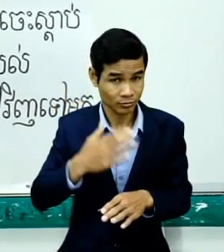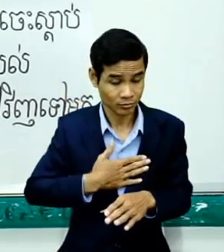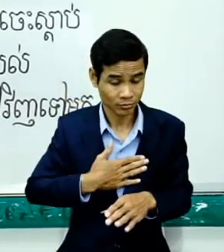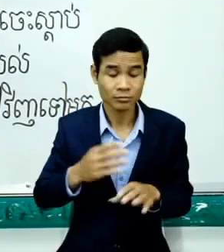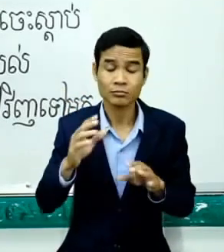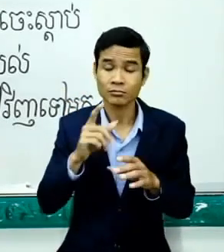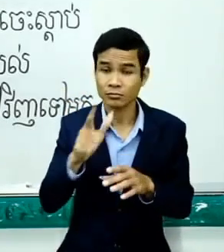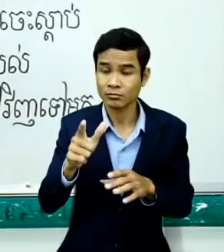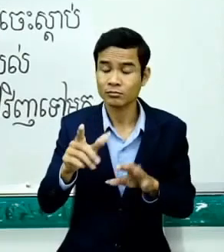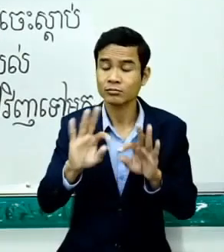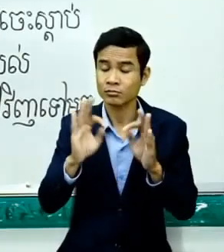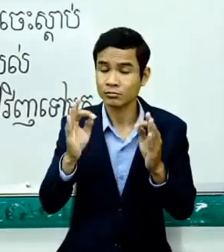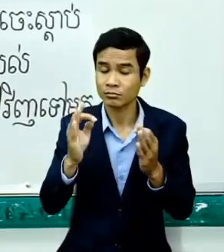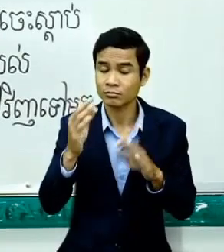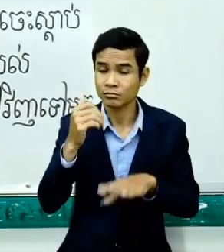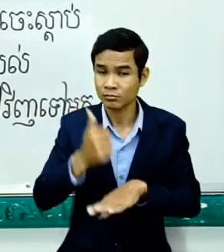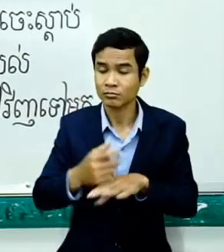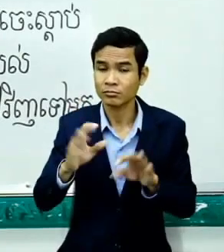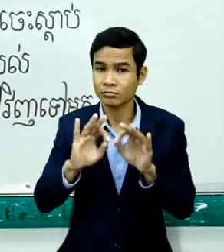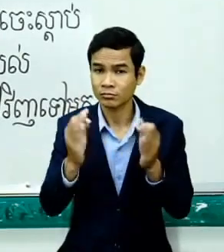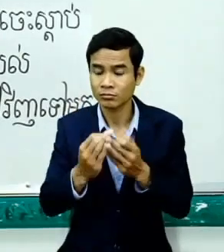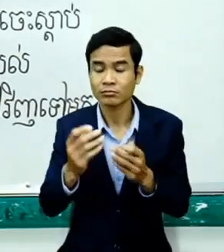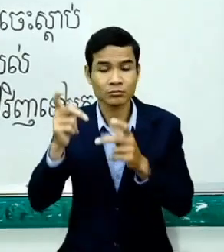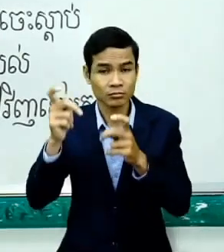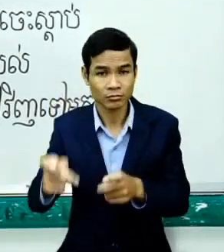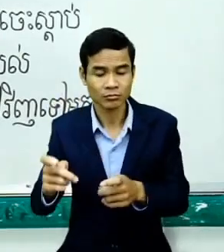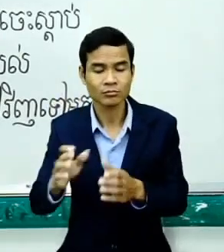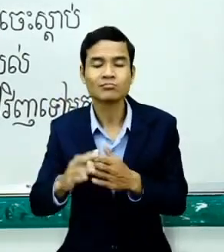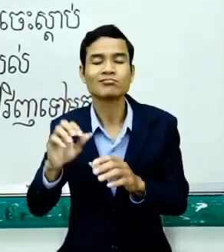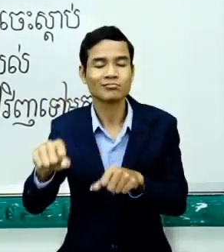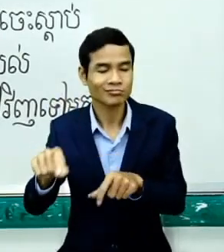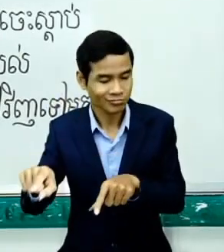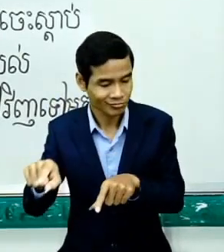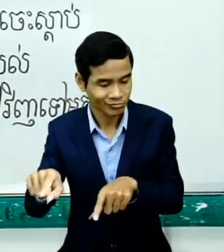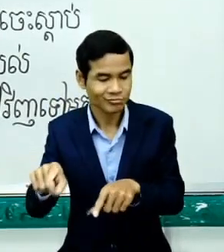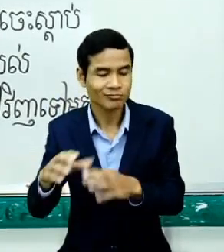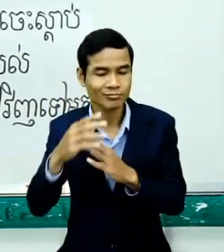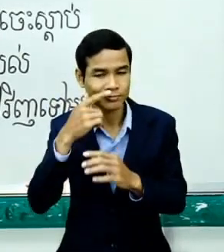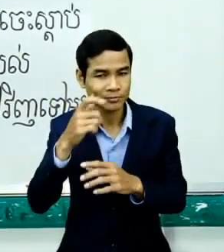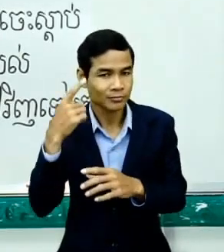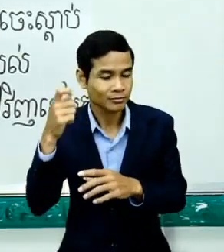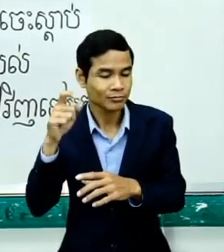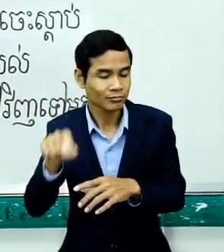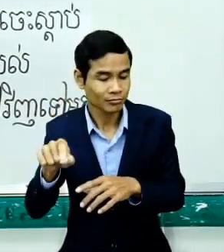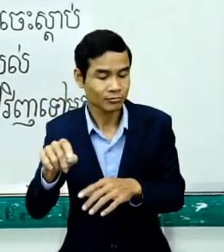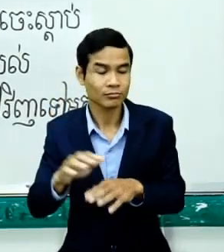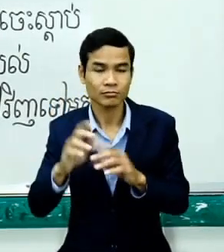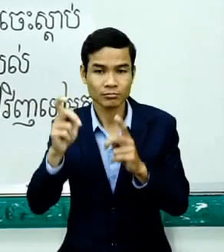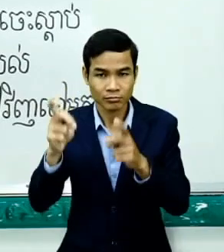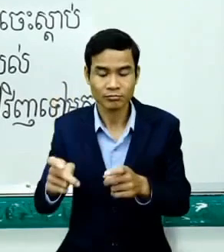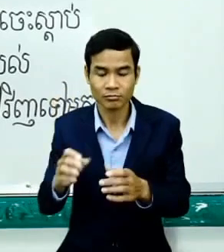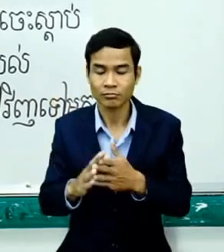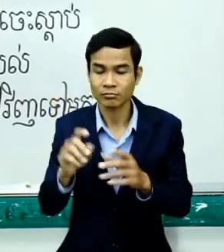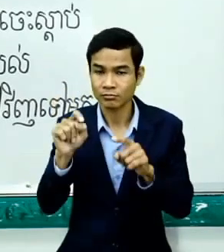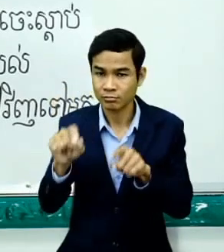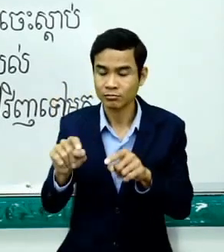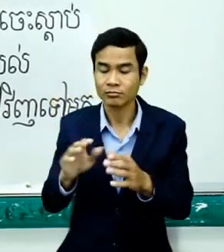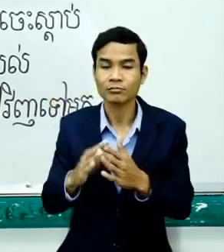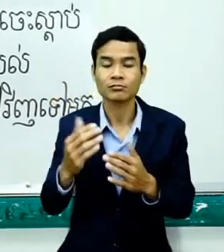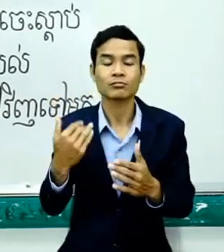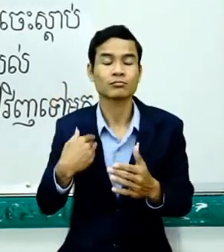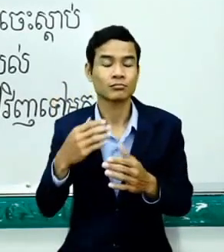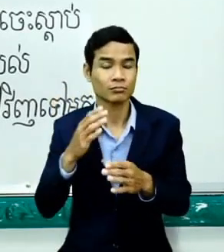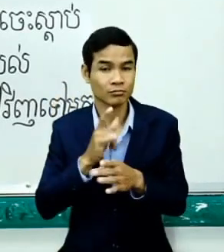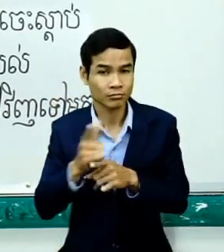xa cột chà cọt này cứ chăng dèm pi bục mai nâng ai nè con chà chăng cọt bạc cọp bạc bò được xí mình hà bục